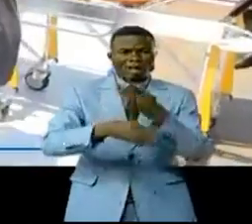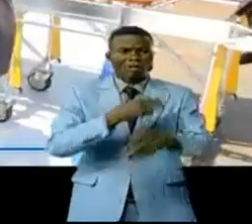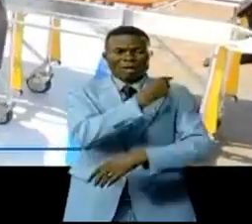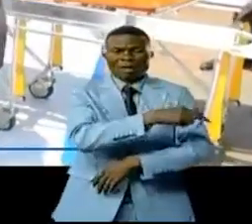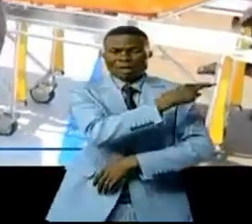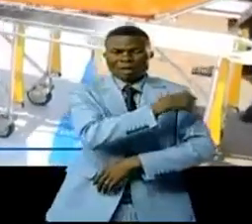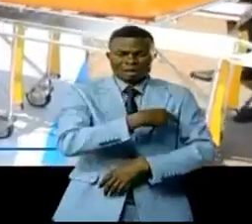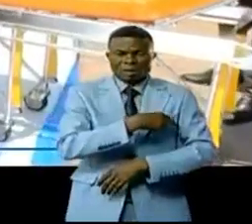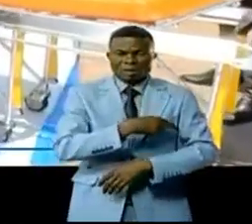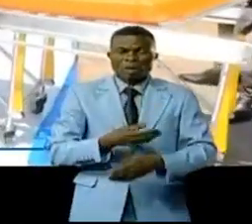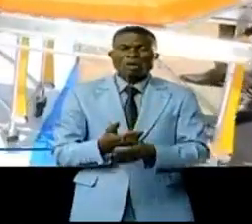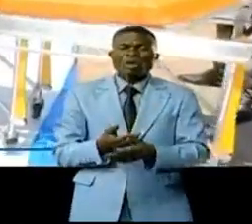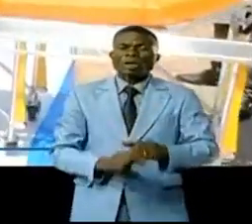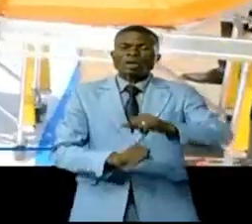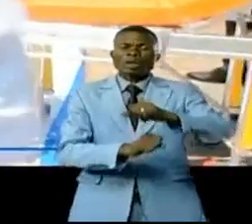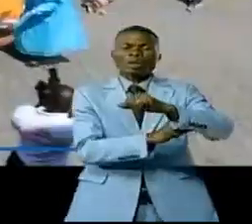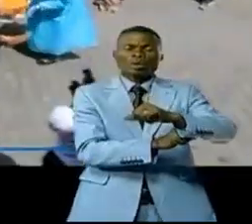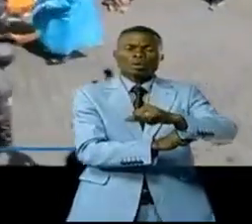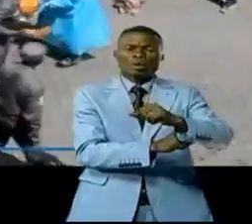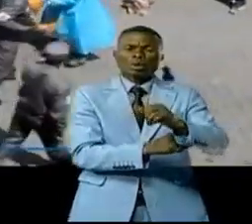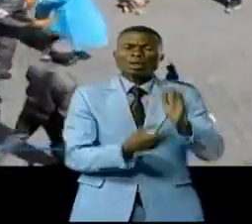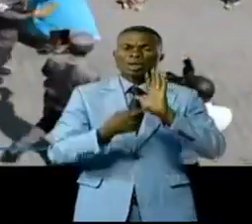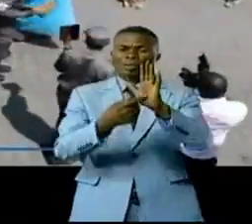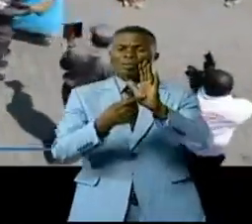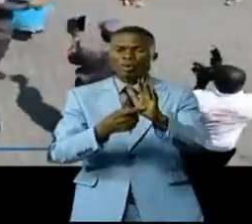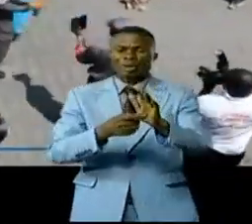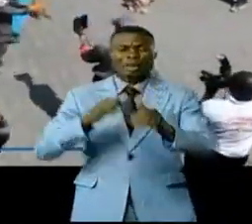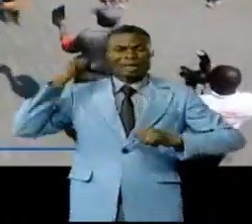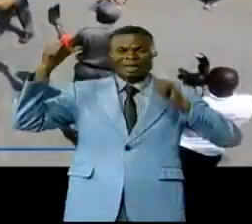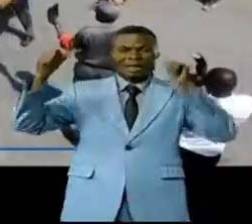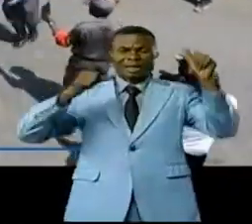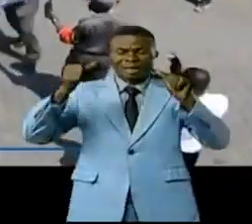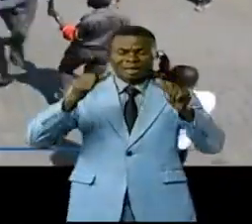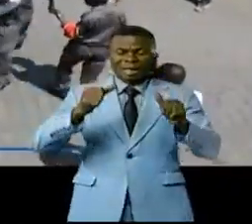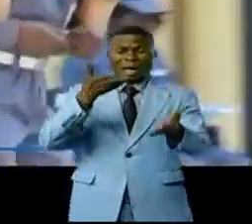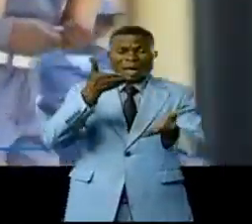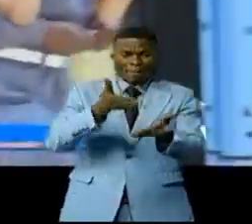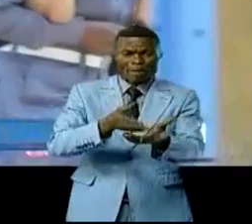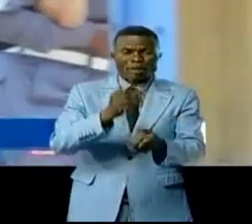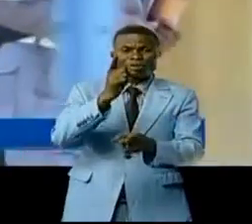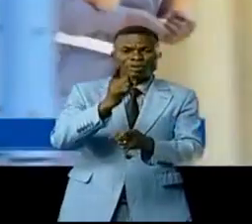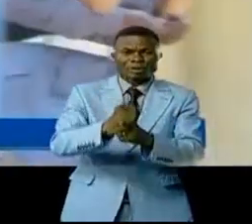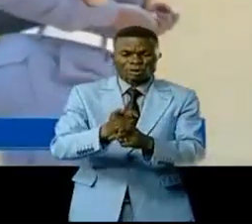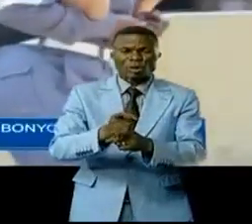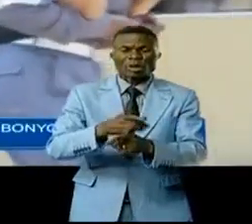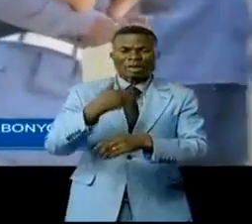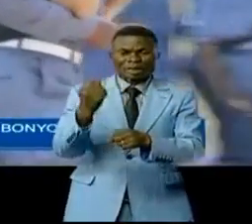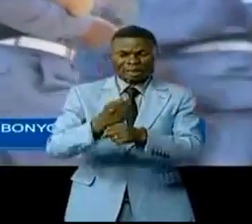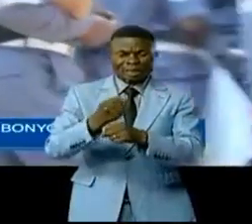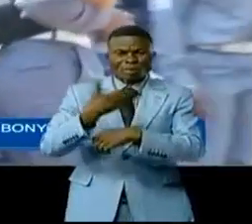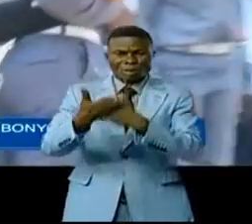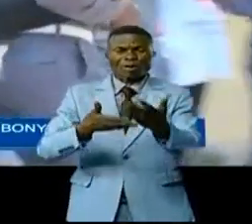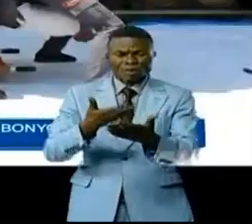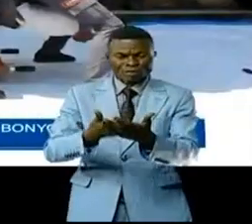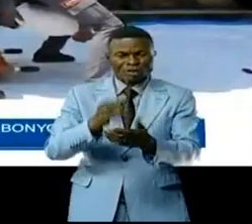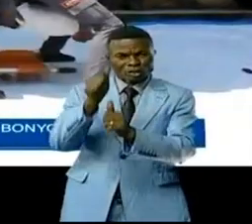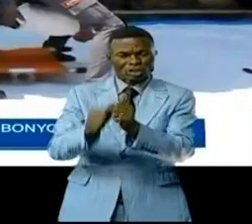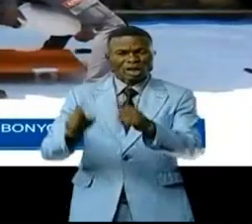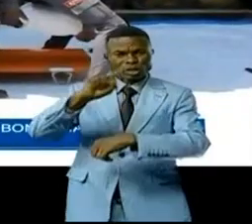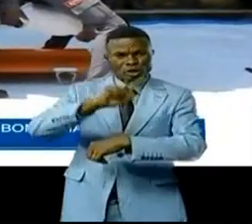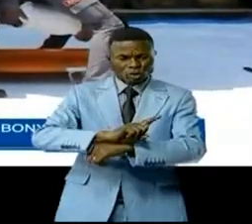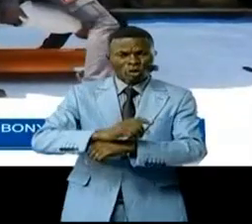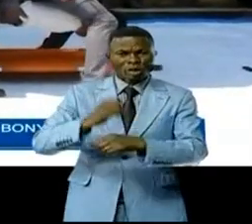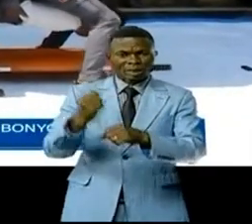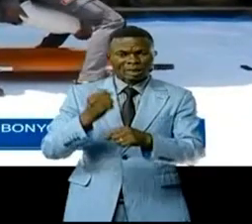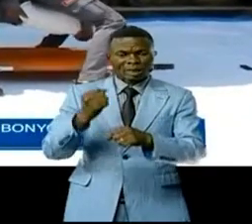les secouristes ont présenté au cours d'une démonstration des exemples types des réalités auxquelles ils sont confrontés lors des